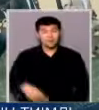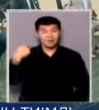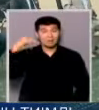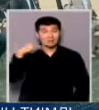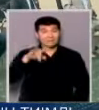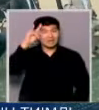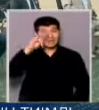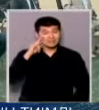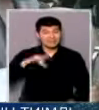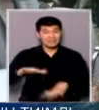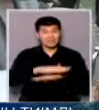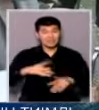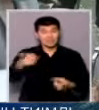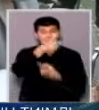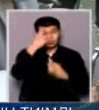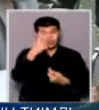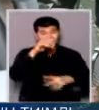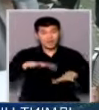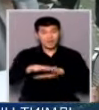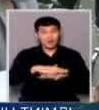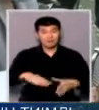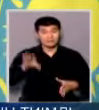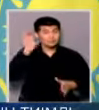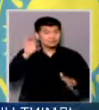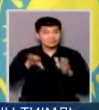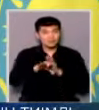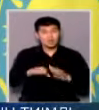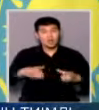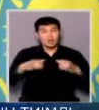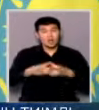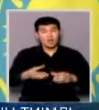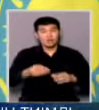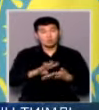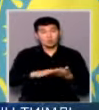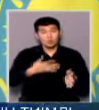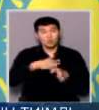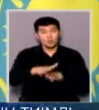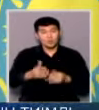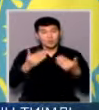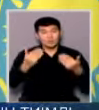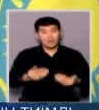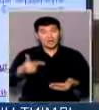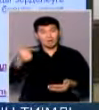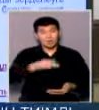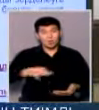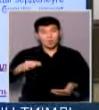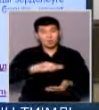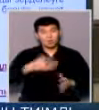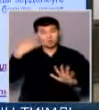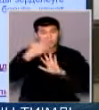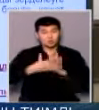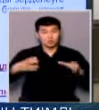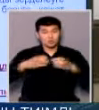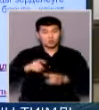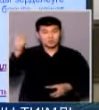Президенттің Қазақстан халқына жолдауында айтылған халық үніне құлақ асатын мемлекет тұжырымдамасын жүзеге асыру мақсатында Атырау өңіріне түсіндіру тобы